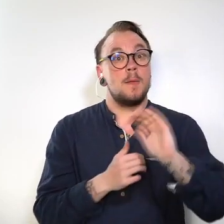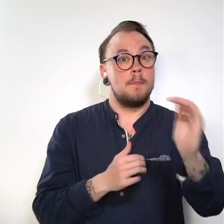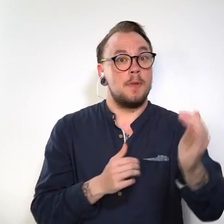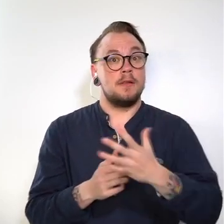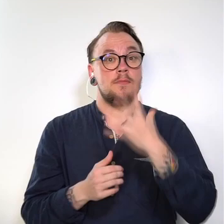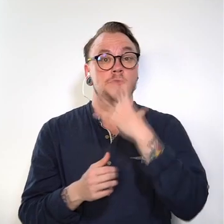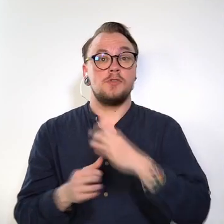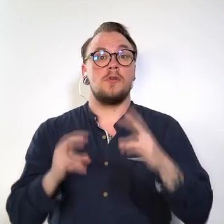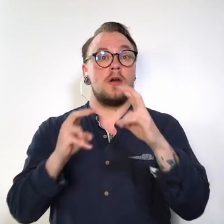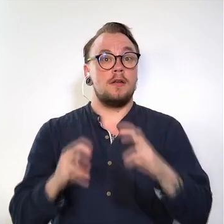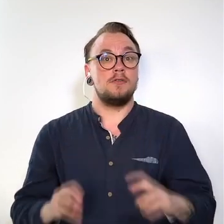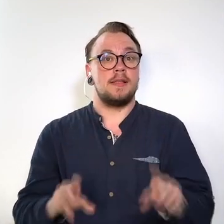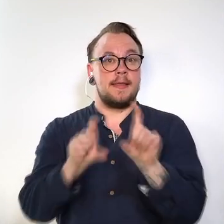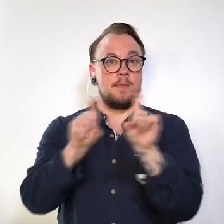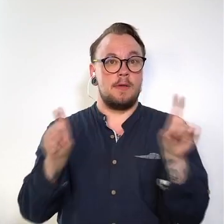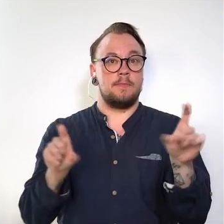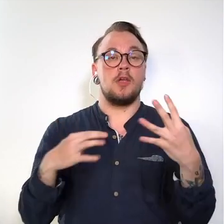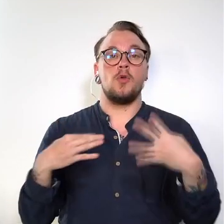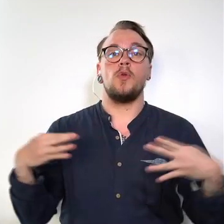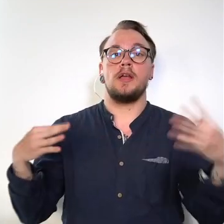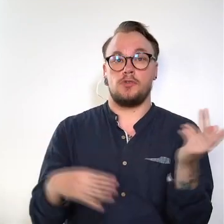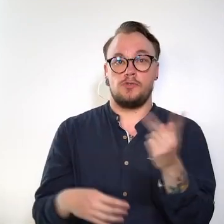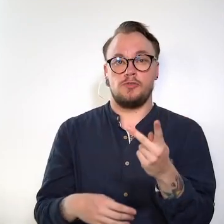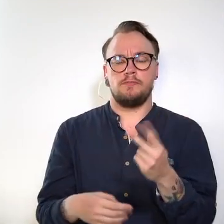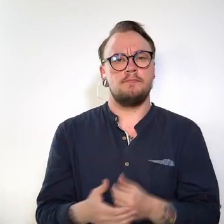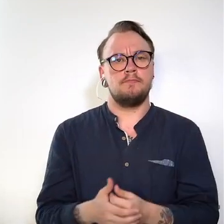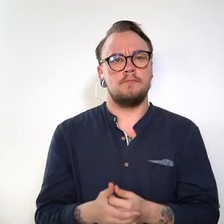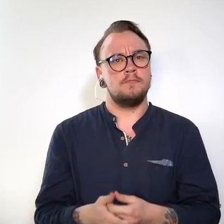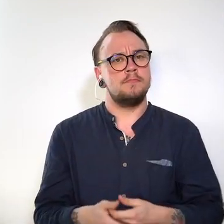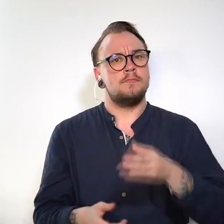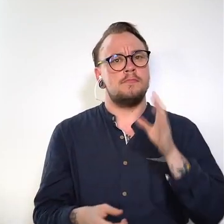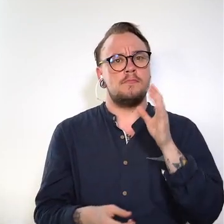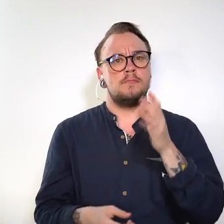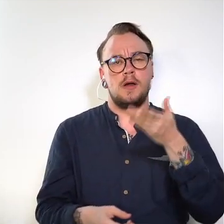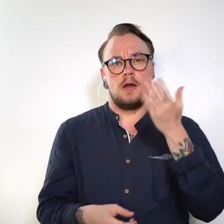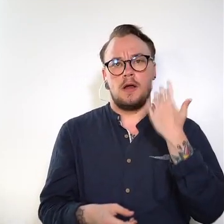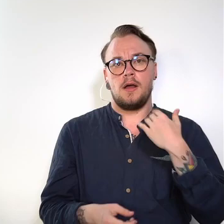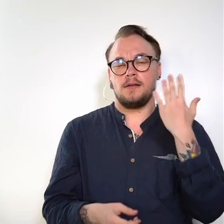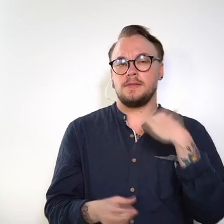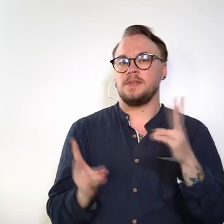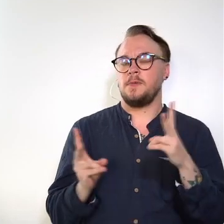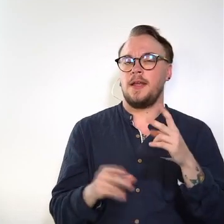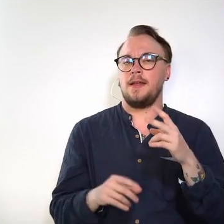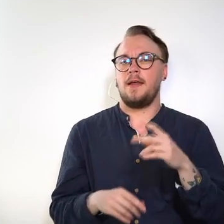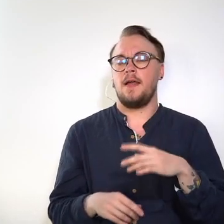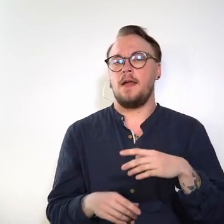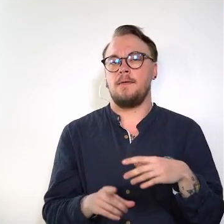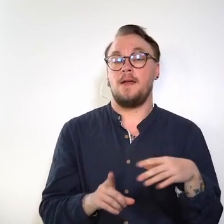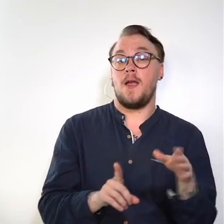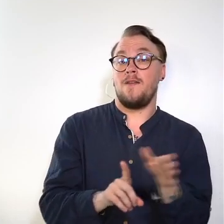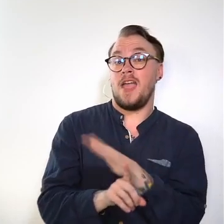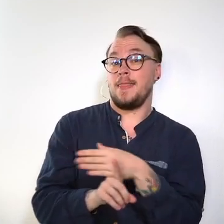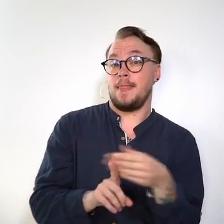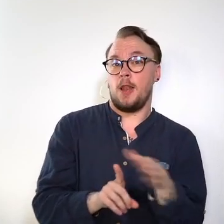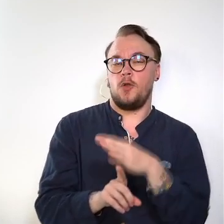psykoanalyysiteemaan ja kysytään, että vieläkö menneillä vuosikymmenillä esillä ollut viettelyteoria on voimissaan vai onko se jo